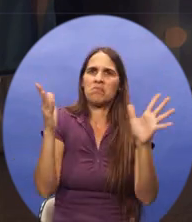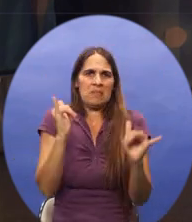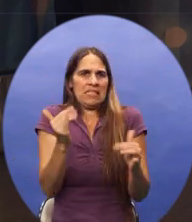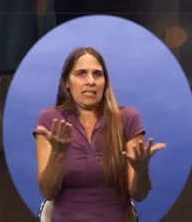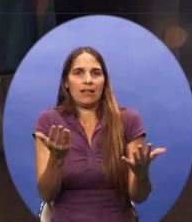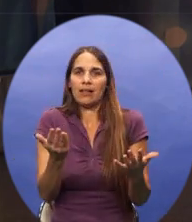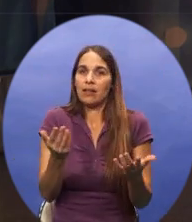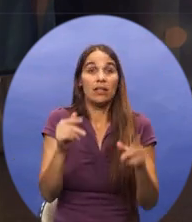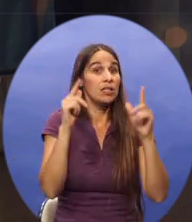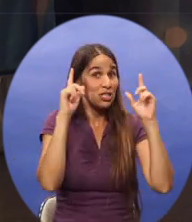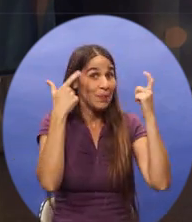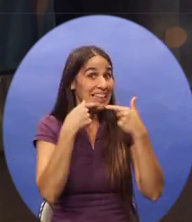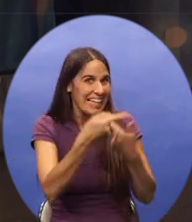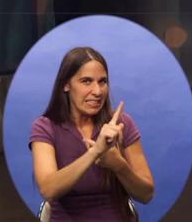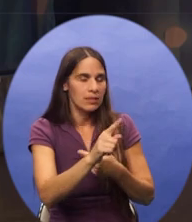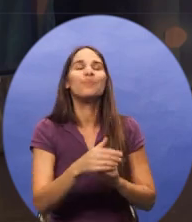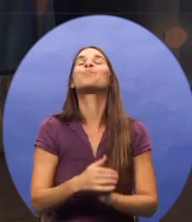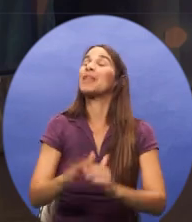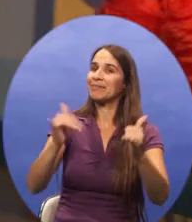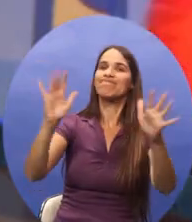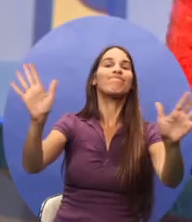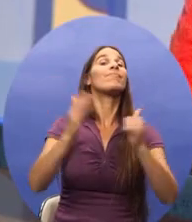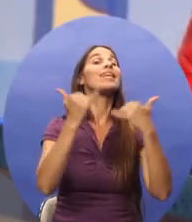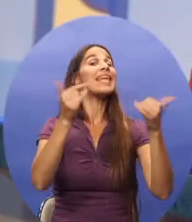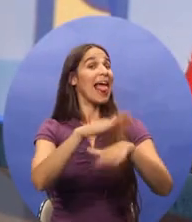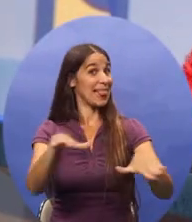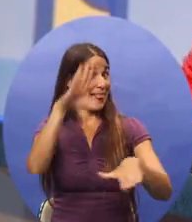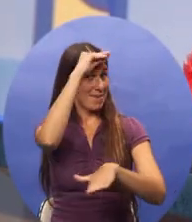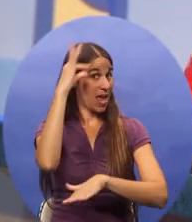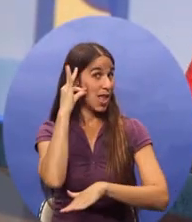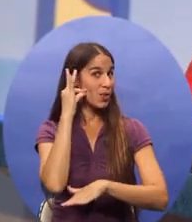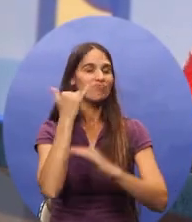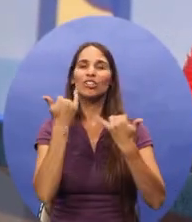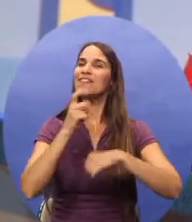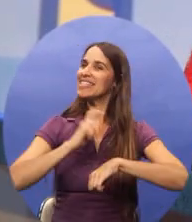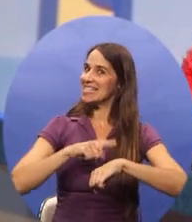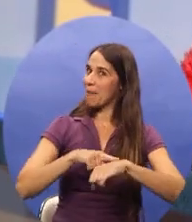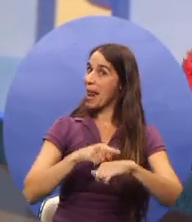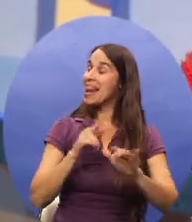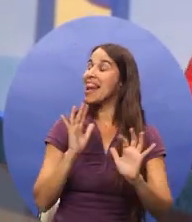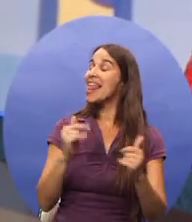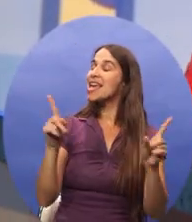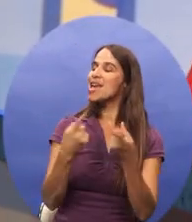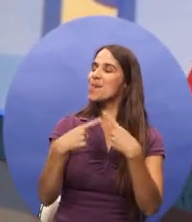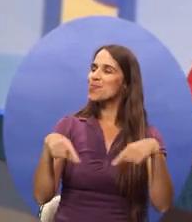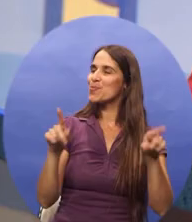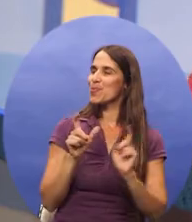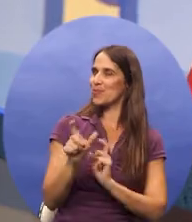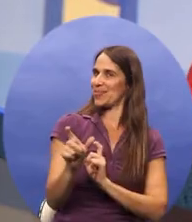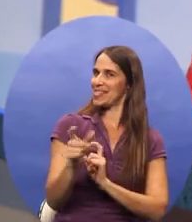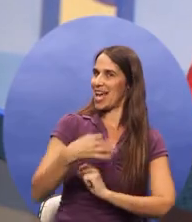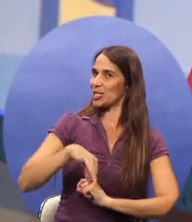אך, אני קם, מה זה צריך להיות? שבתאי, תציג אותו. כן, כן, ועכשיו, ילדים וילדות, הגיע הזמן